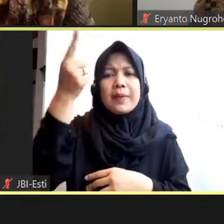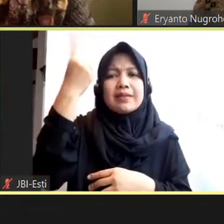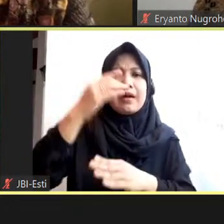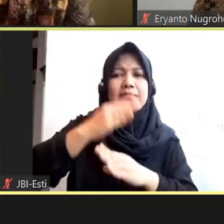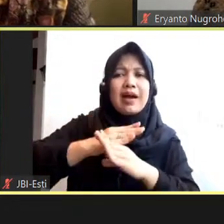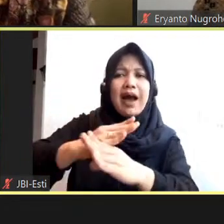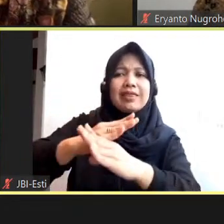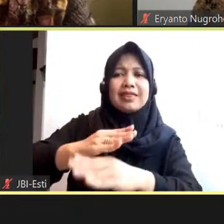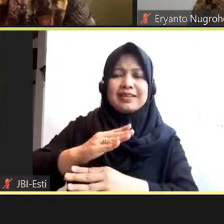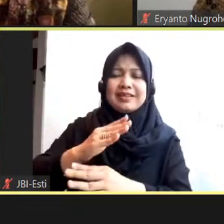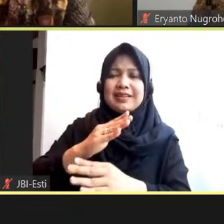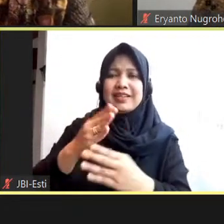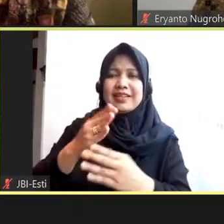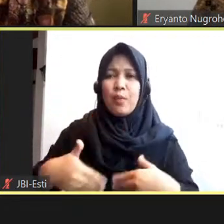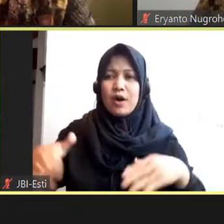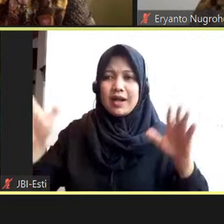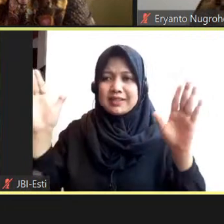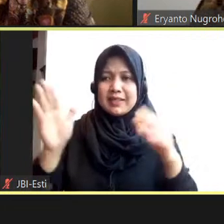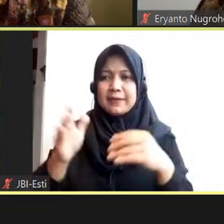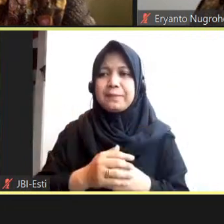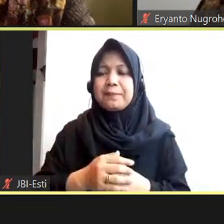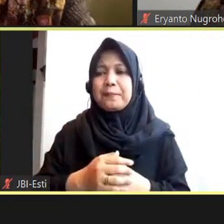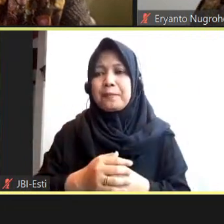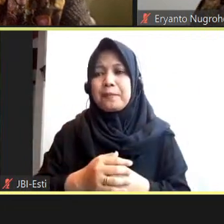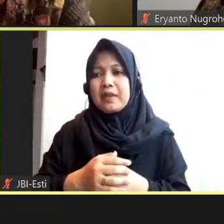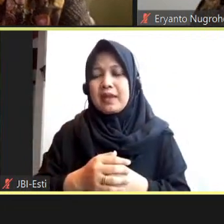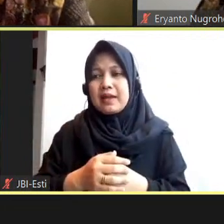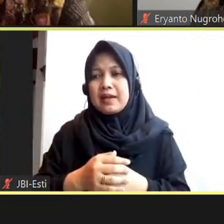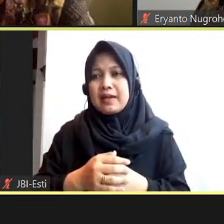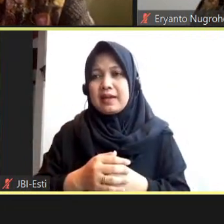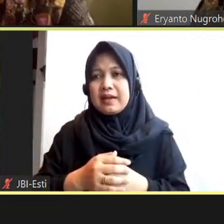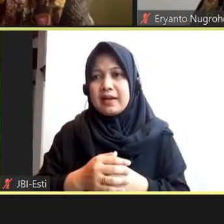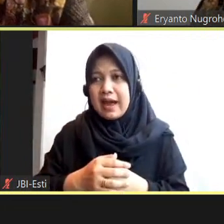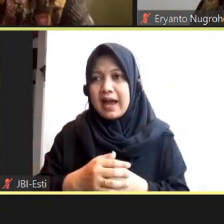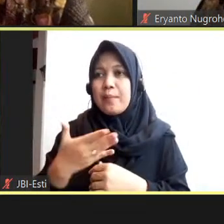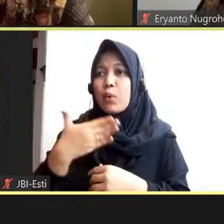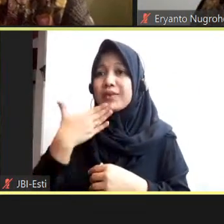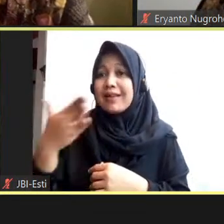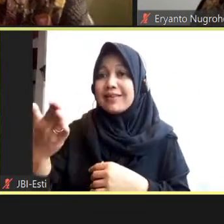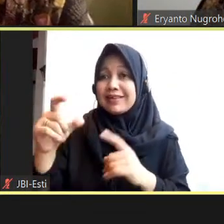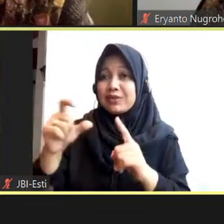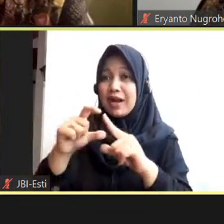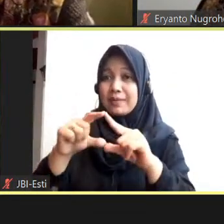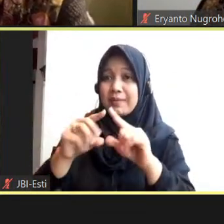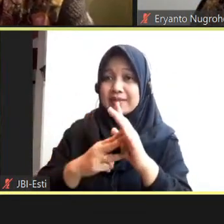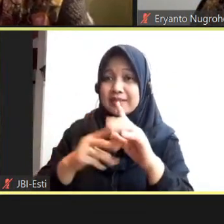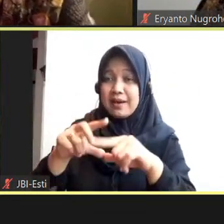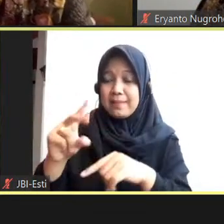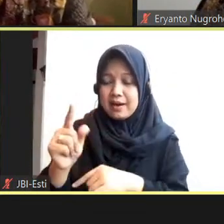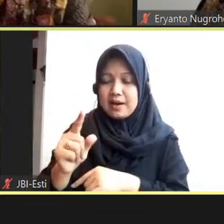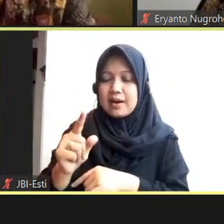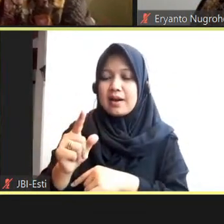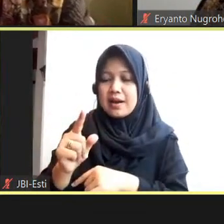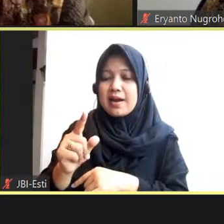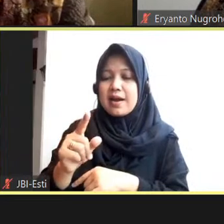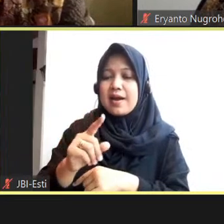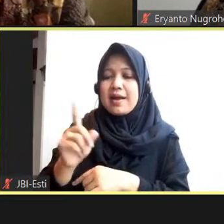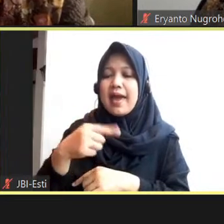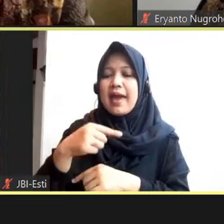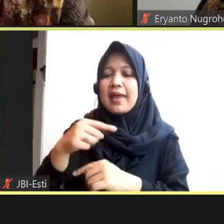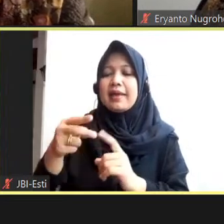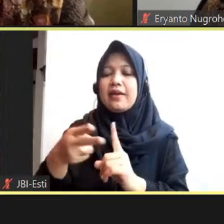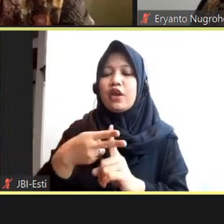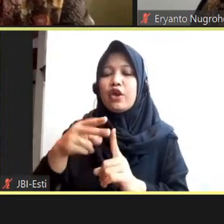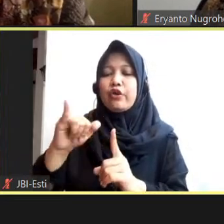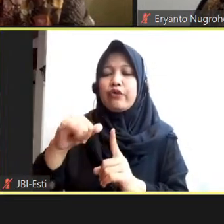Saya bacakan satu lagi pertanyaan sekalian untuk Mas Damar, ini dari Rizky Estrada. Bagaimana respon